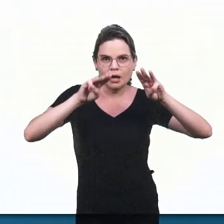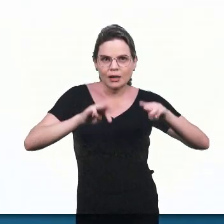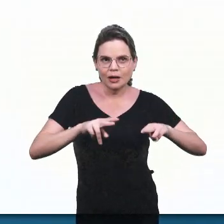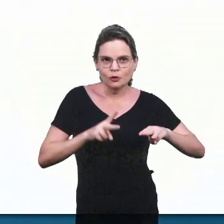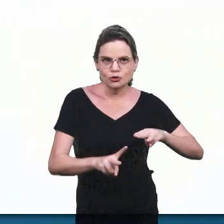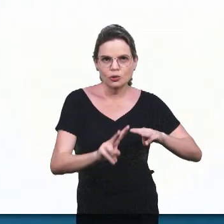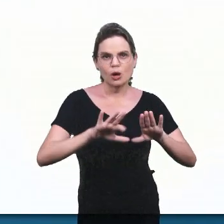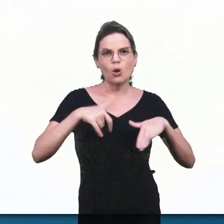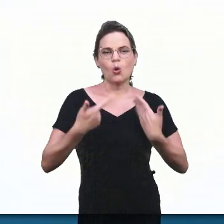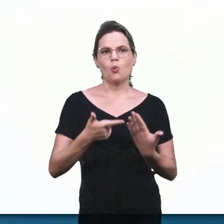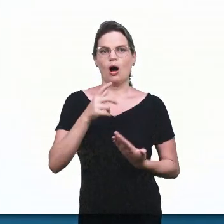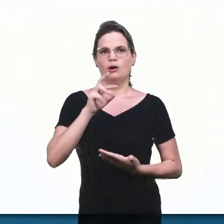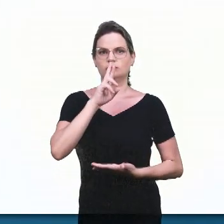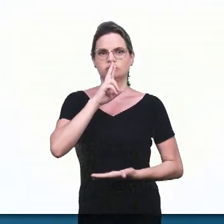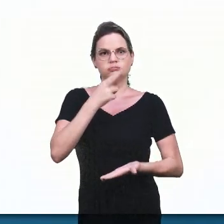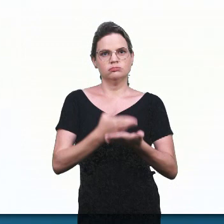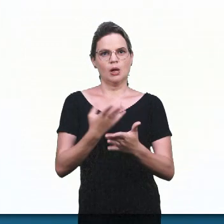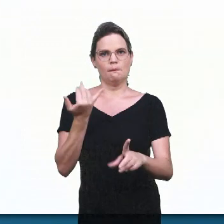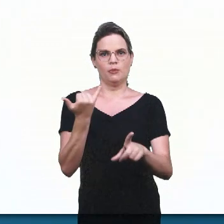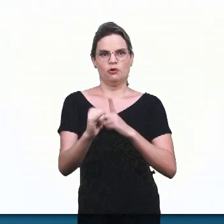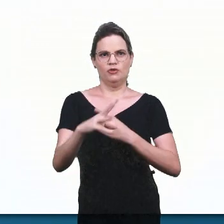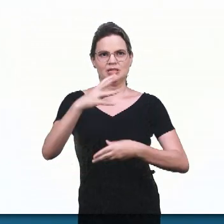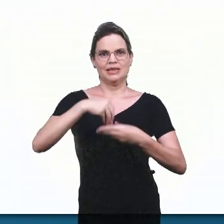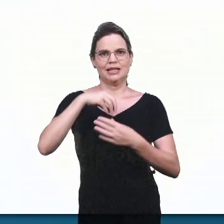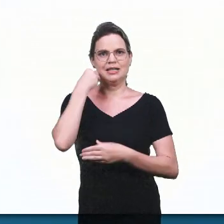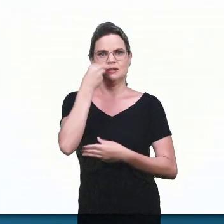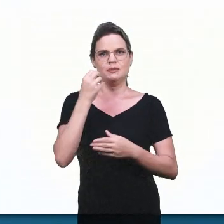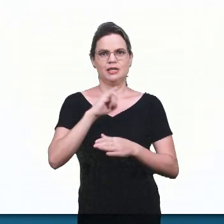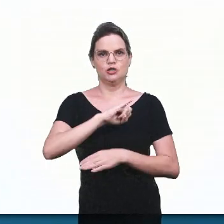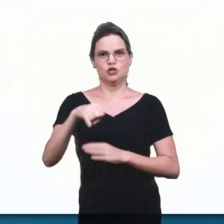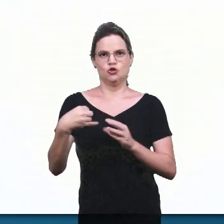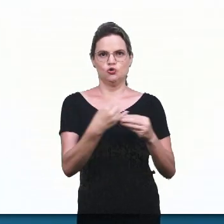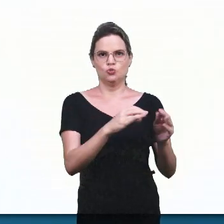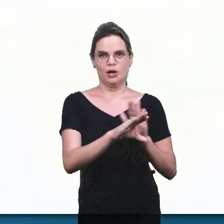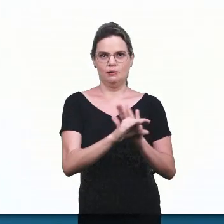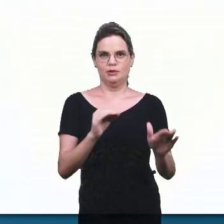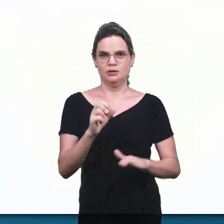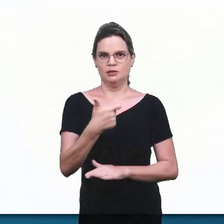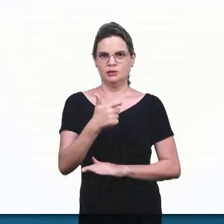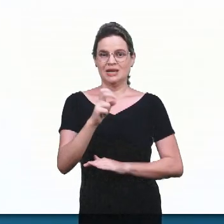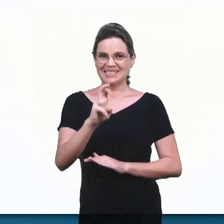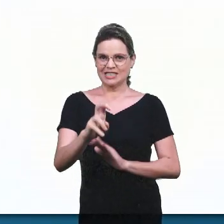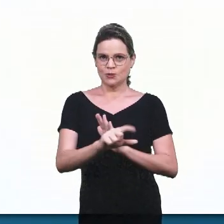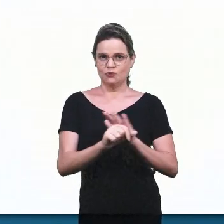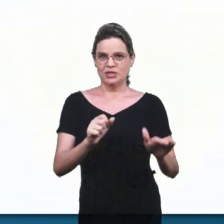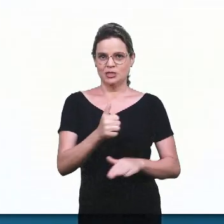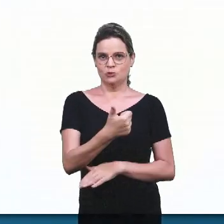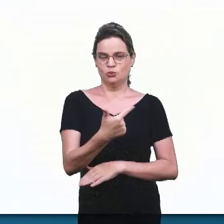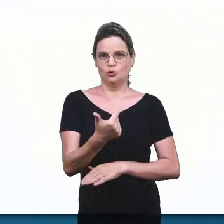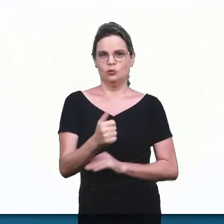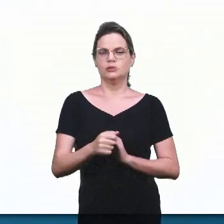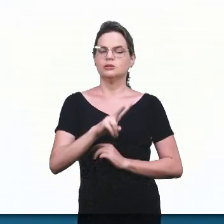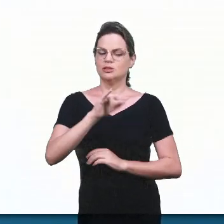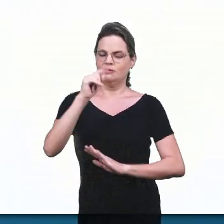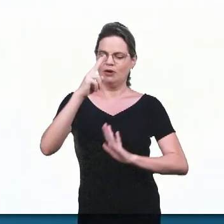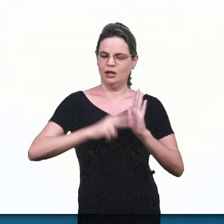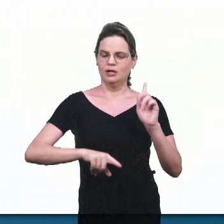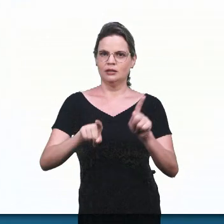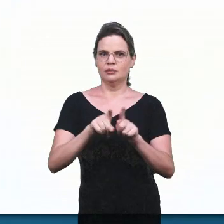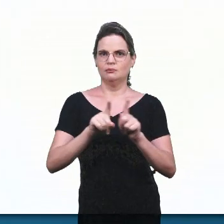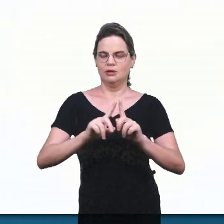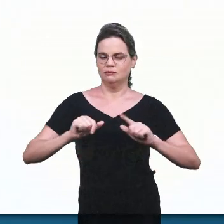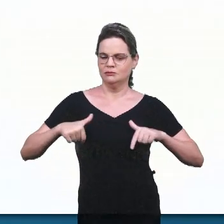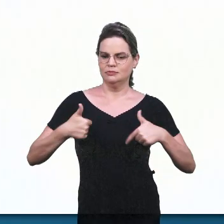ciel. Quelle est l'application prophétique de cette expérience qui est décrite en Josué 5.12? Vous allez lire et faire une application prophétique de